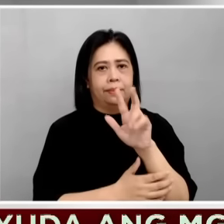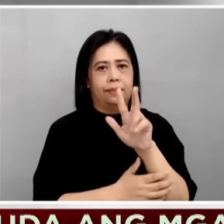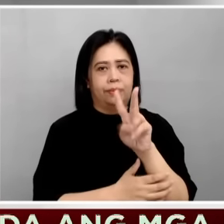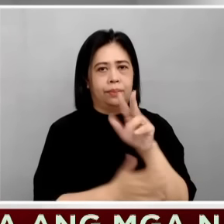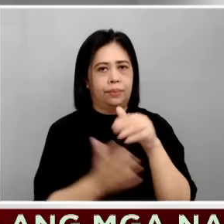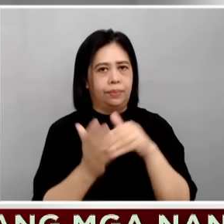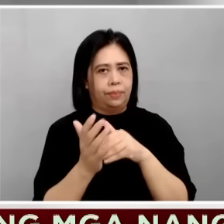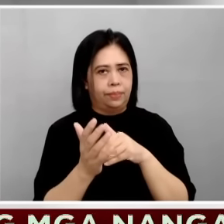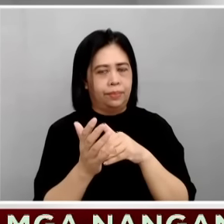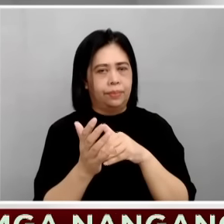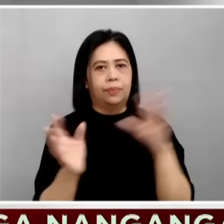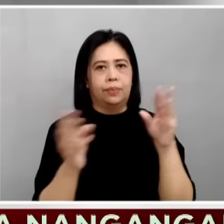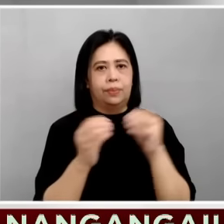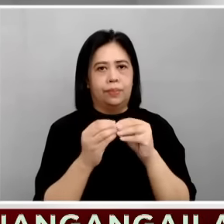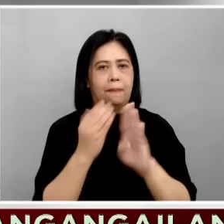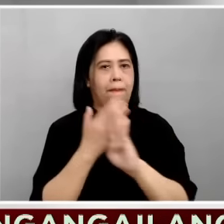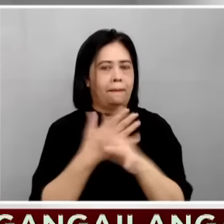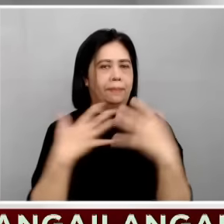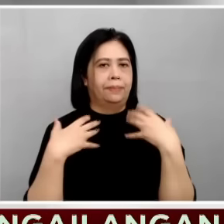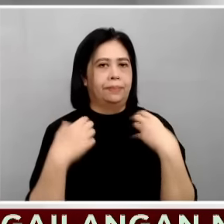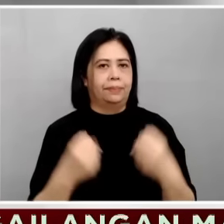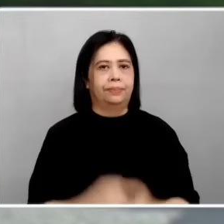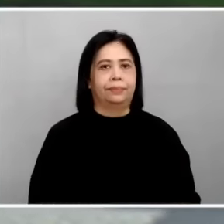1,532,000 total recoveries.